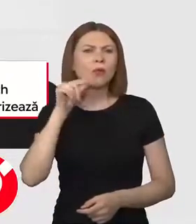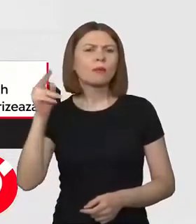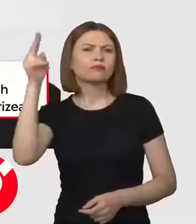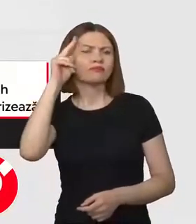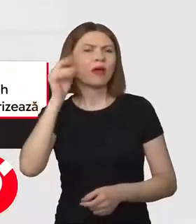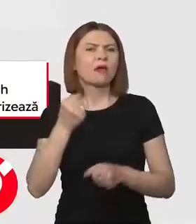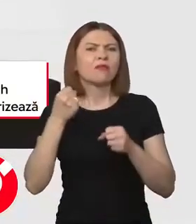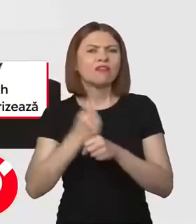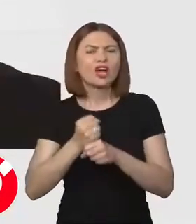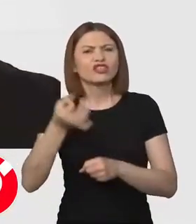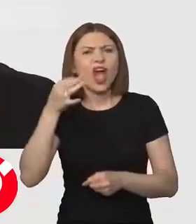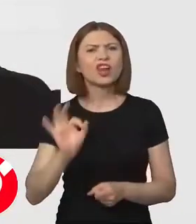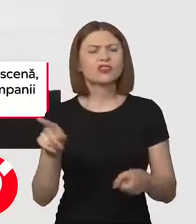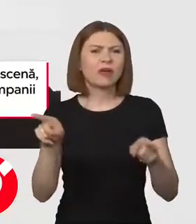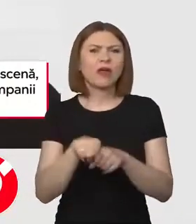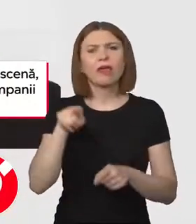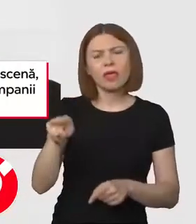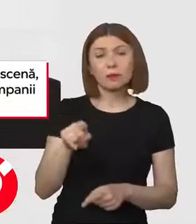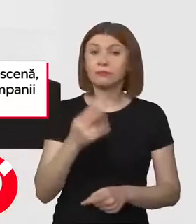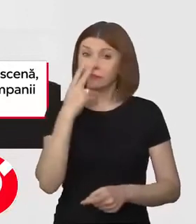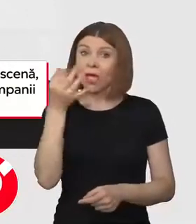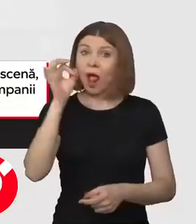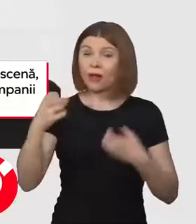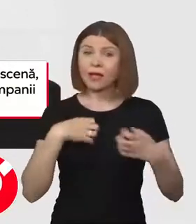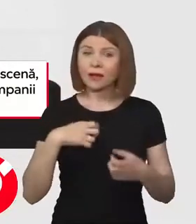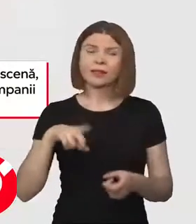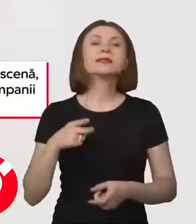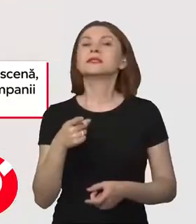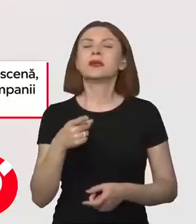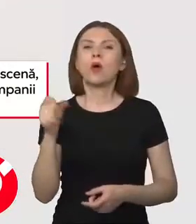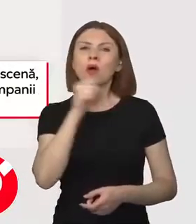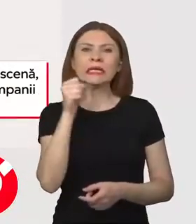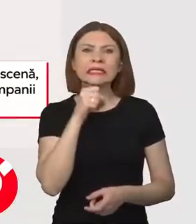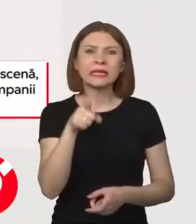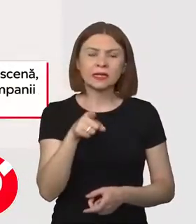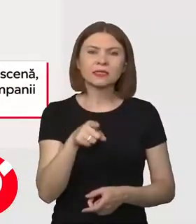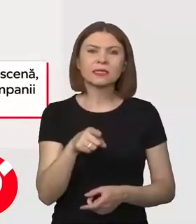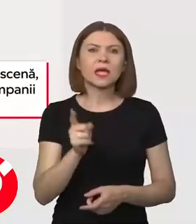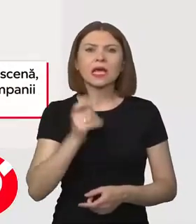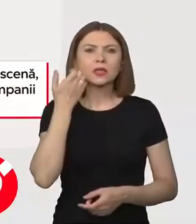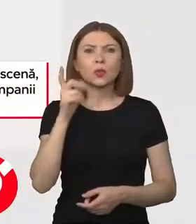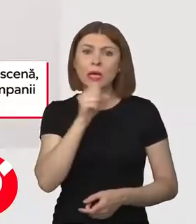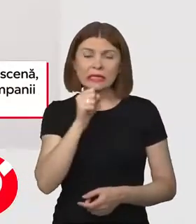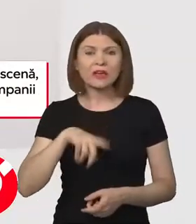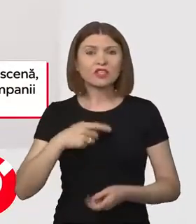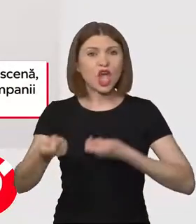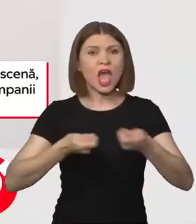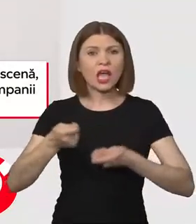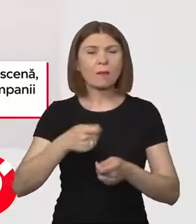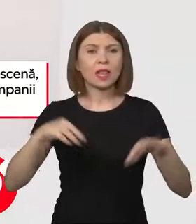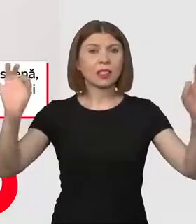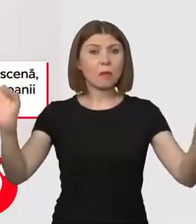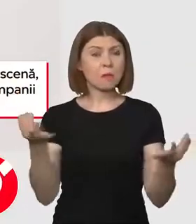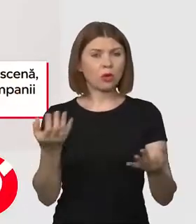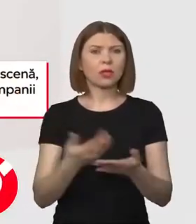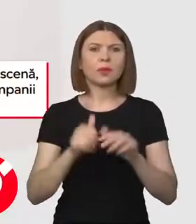alte activități de genul ăsta. Tamara, uite, un alt artist este Rita Ora. Ei bine, și ea, când nu se află pe scenă, face campanii de fashion pentru